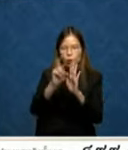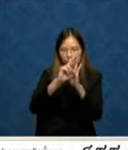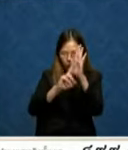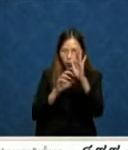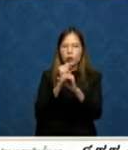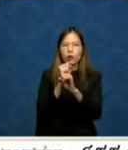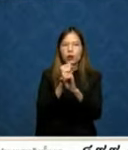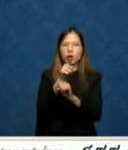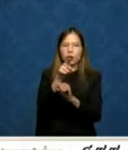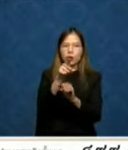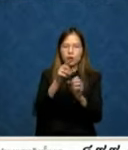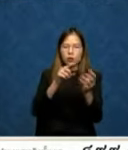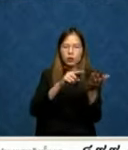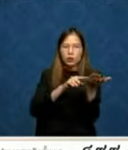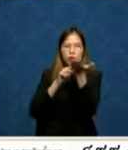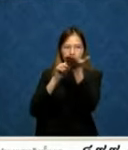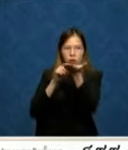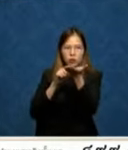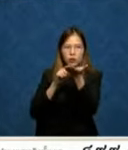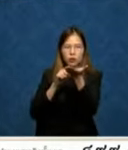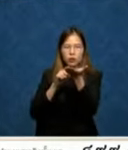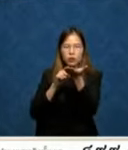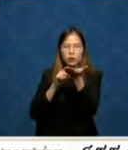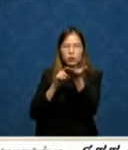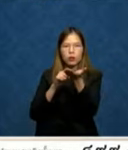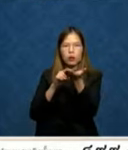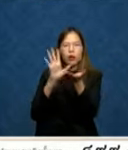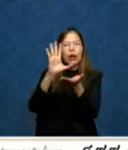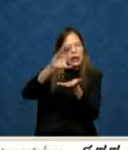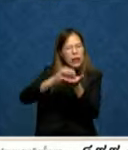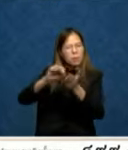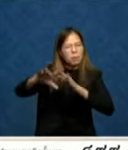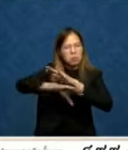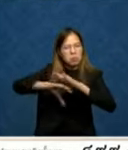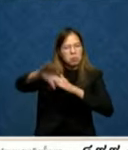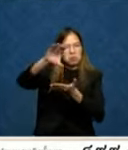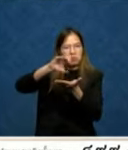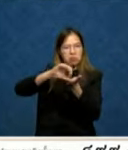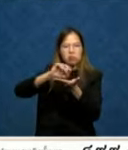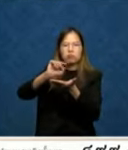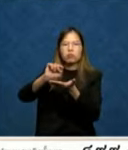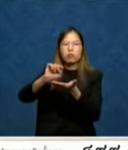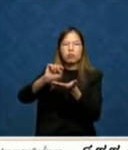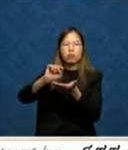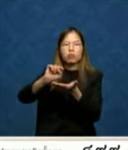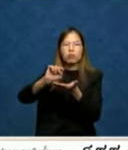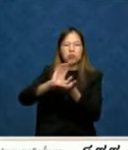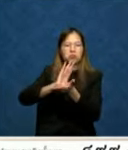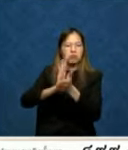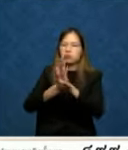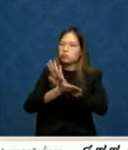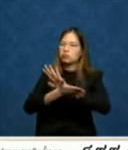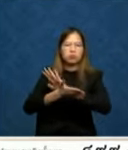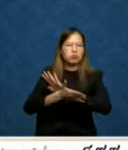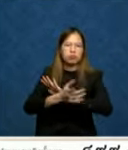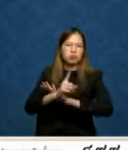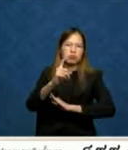ขึ้นไปอยู่ในเลดเจอร์ที่เป็นบล็อกเชนการเก็บบันทึกข้อมูลที่เป็นบล็อกเชนซึ่งไม่สามารถเปลี่ยนแปลงแก้ไข